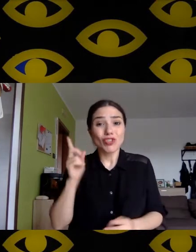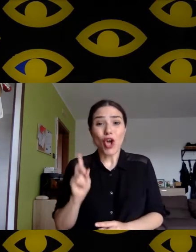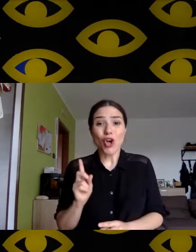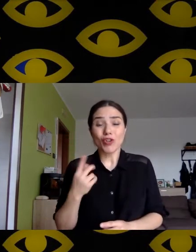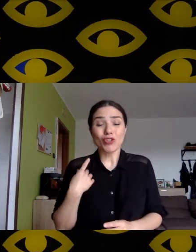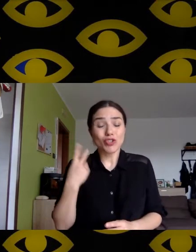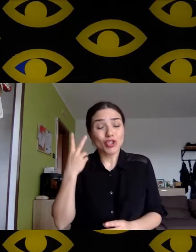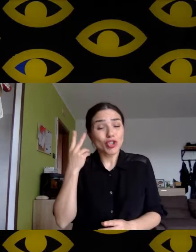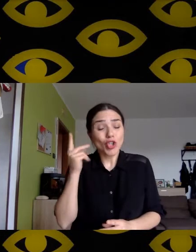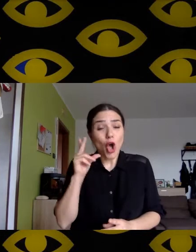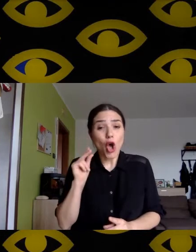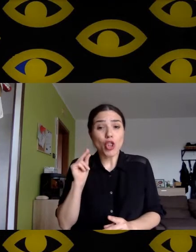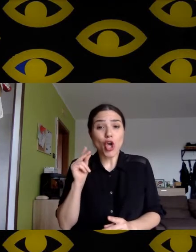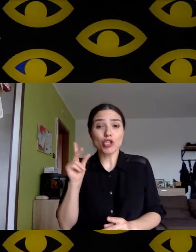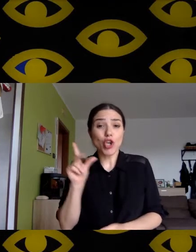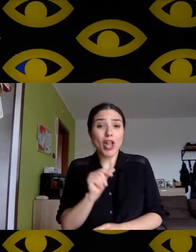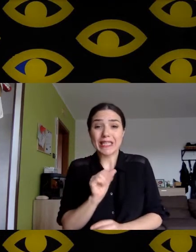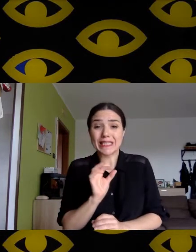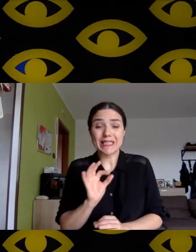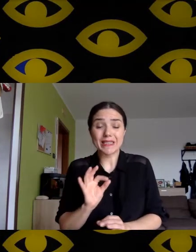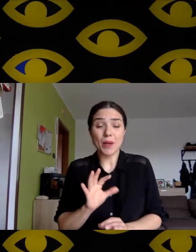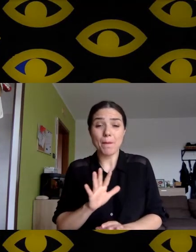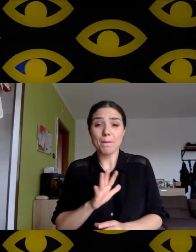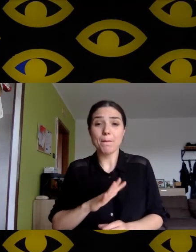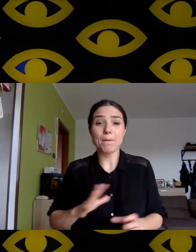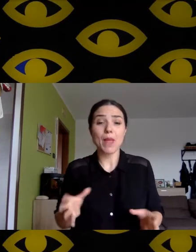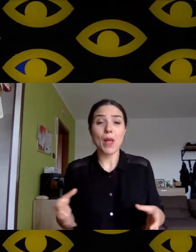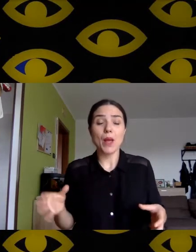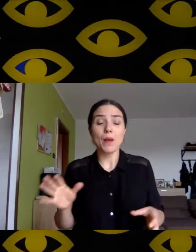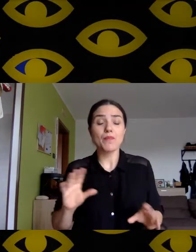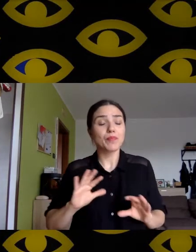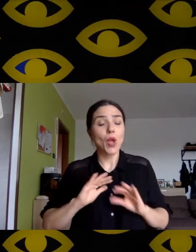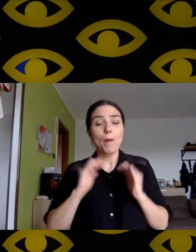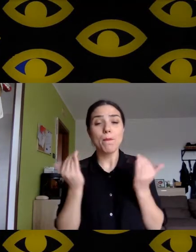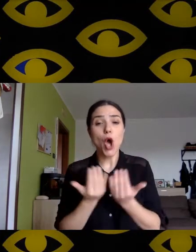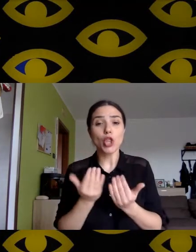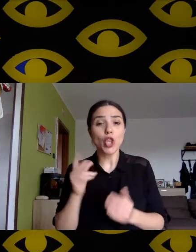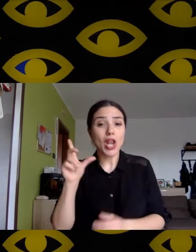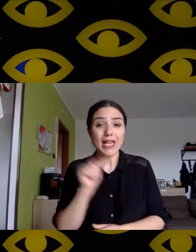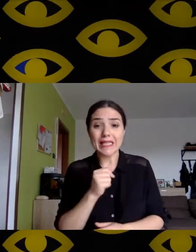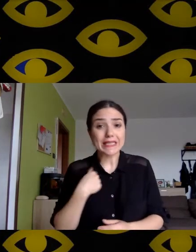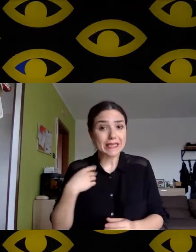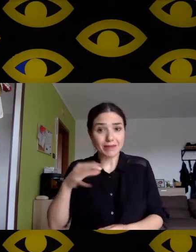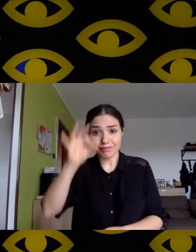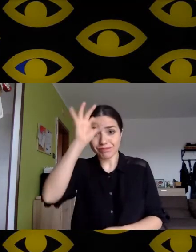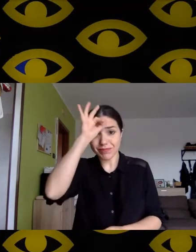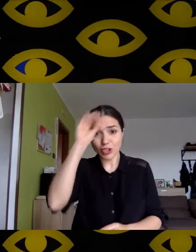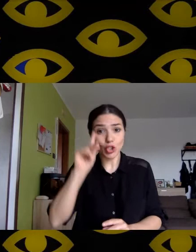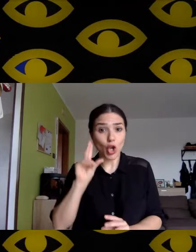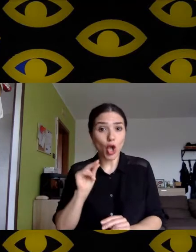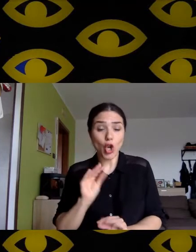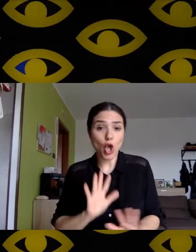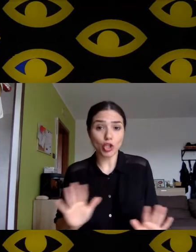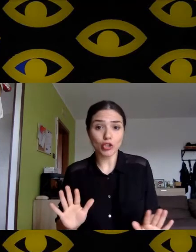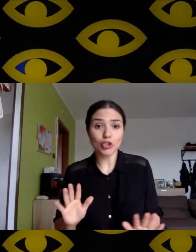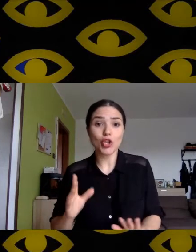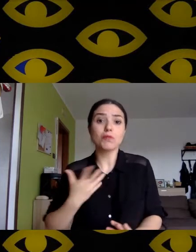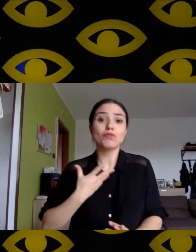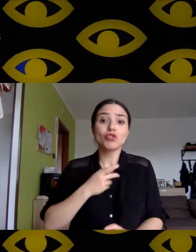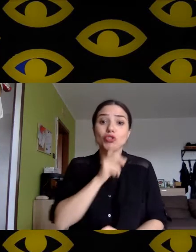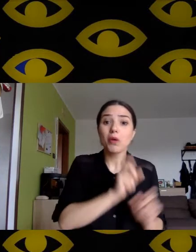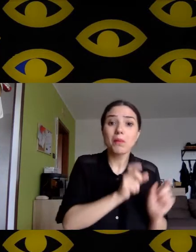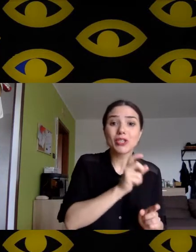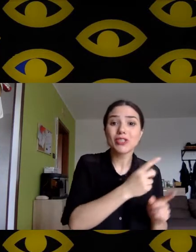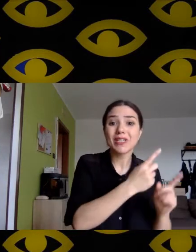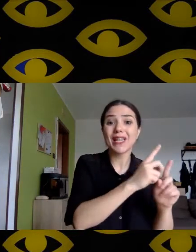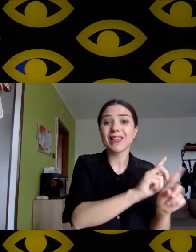maniera discreta e quindi non hanno bisogno della lingua dei segni. Poi ci sono invece persone che hanno la sindrome di Usher di tipo 1